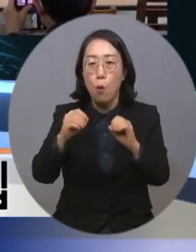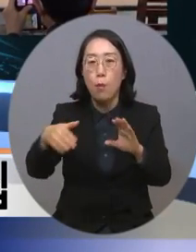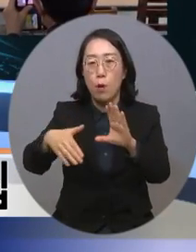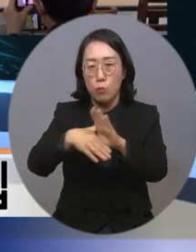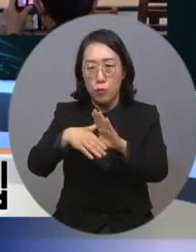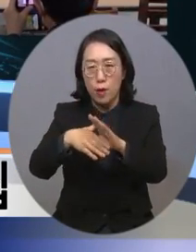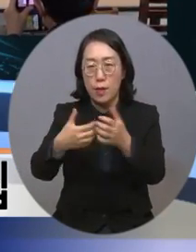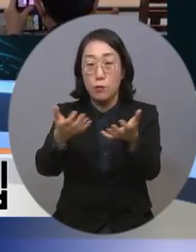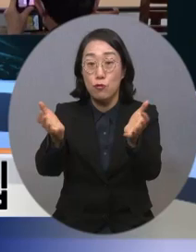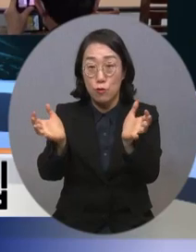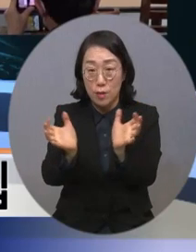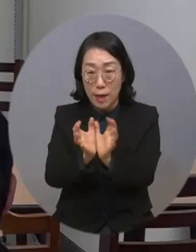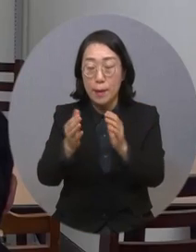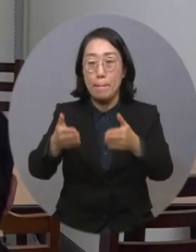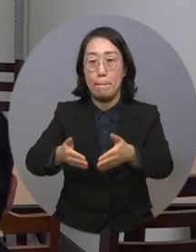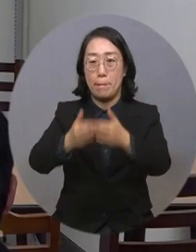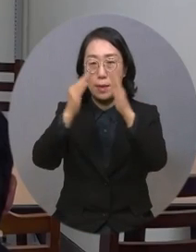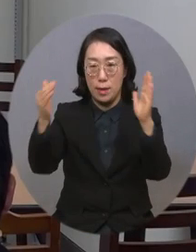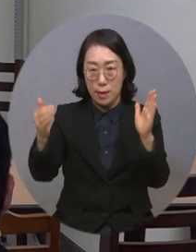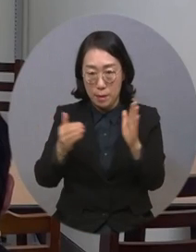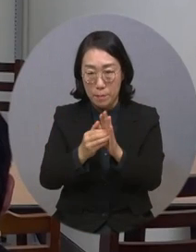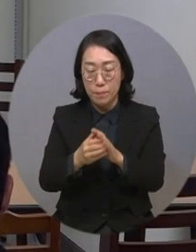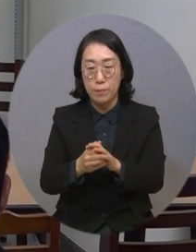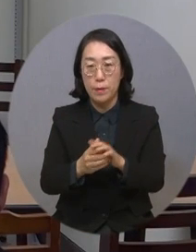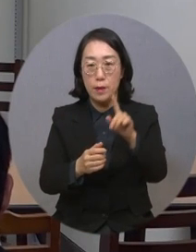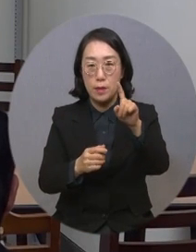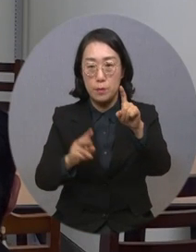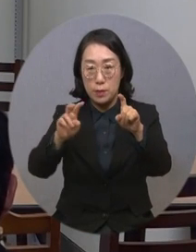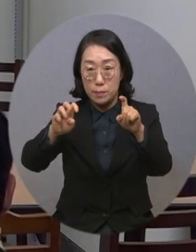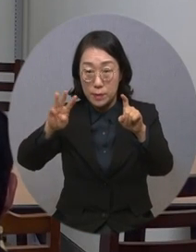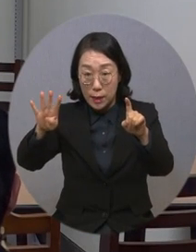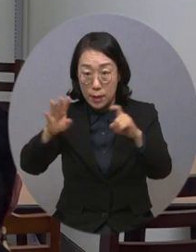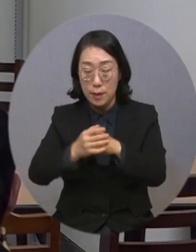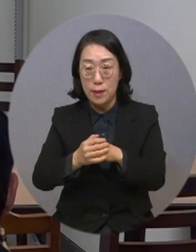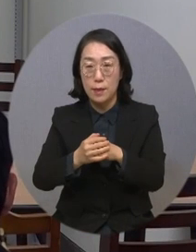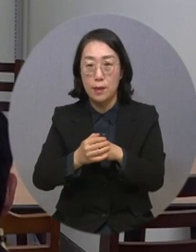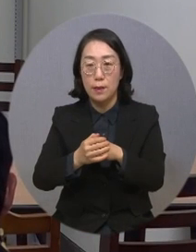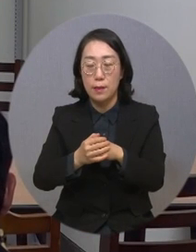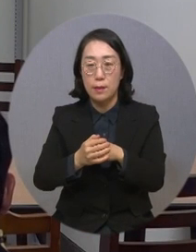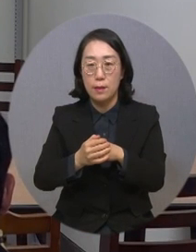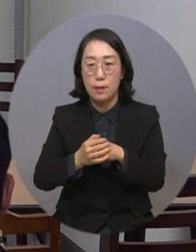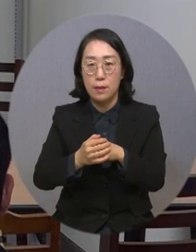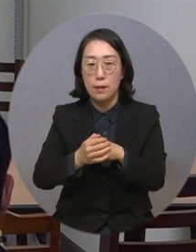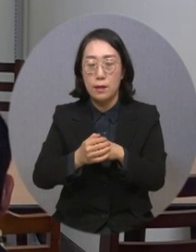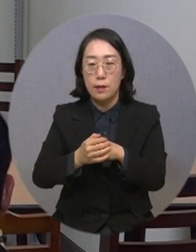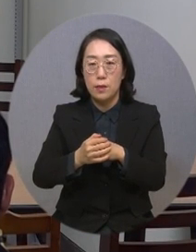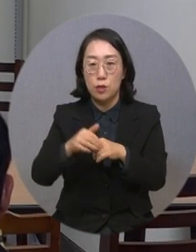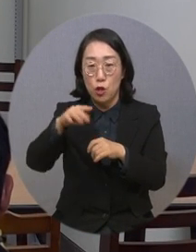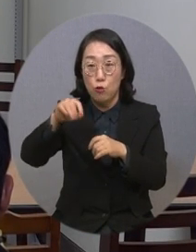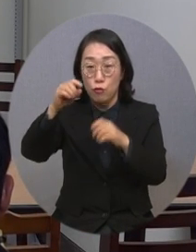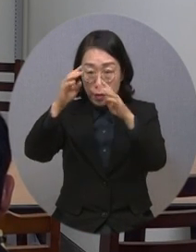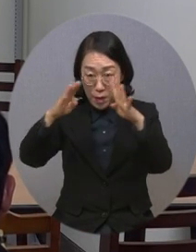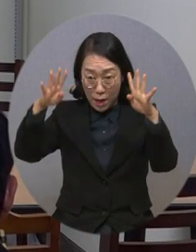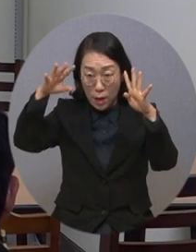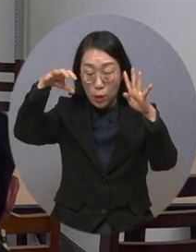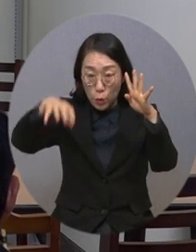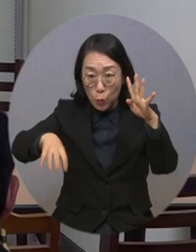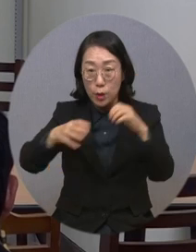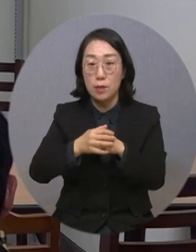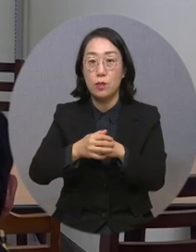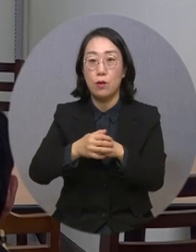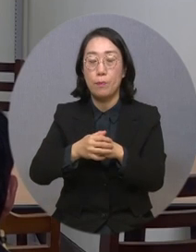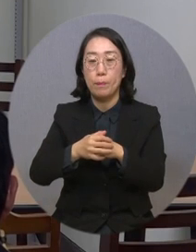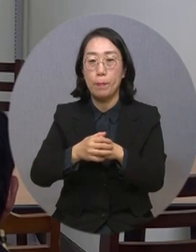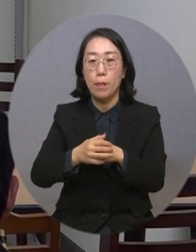홍보문화예술단을 창립했습니다. 지난 24일 청운대학교 창업보육센터에서 복지TV 충남방송이